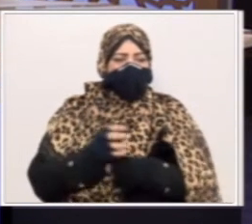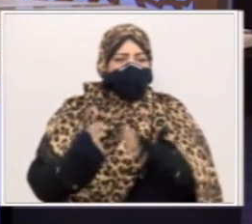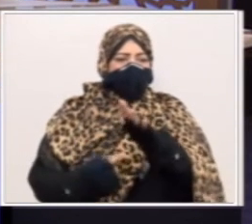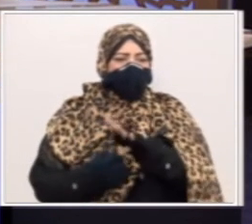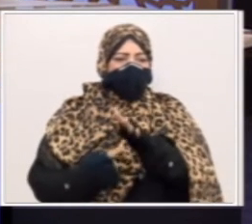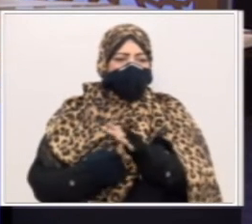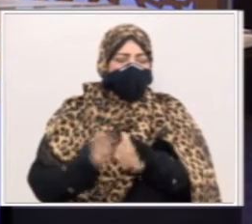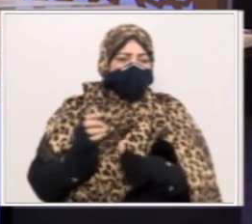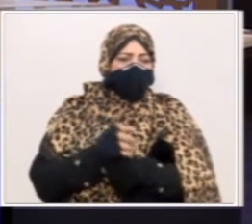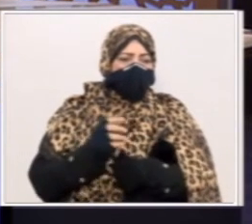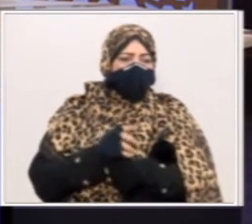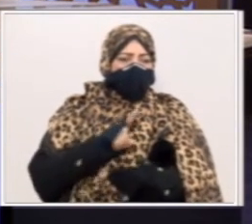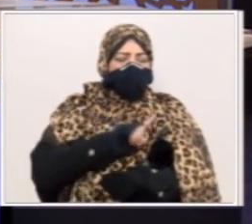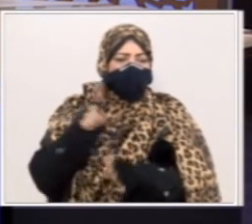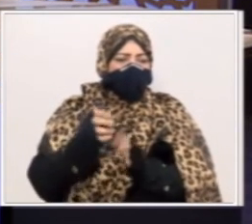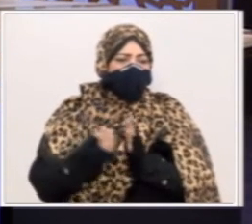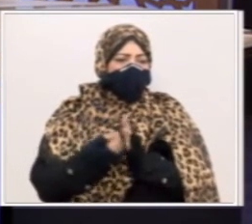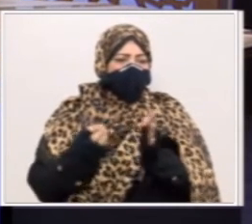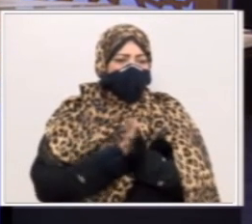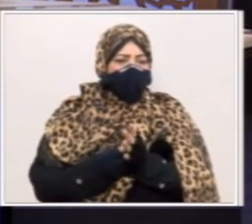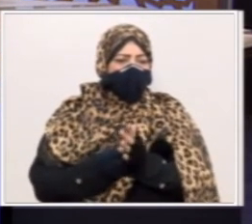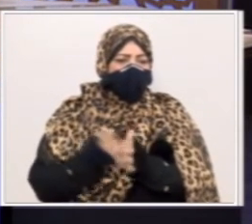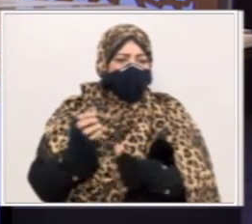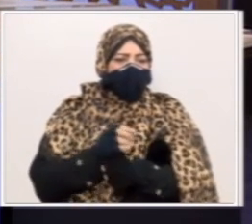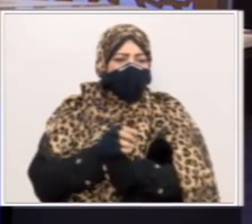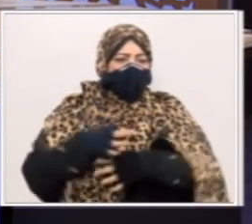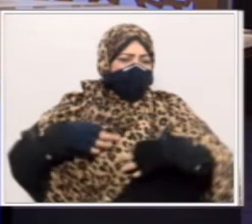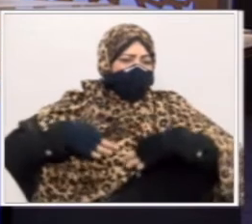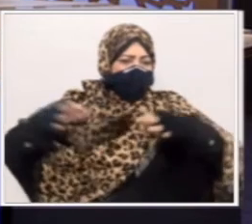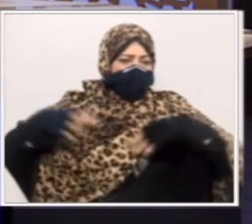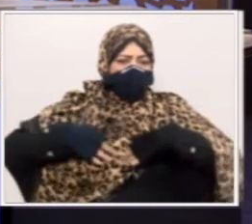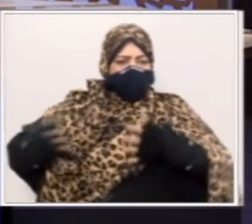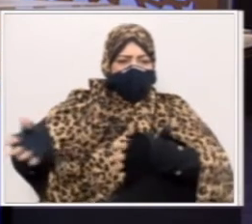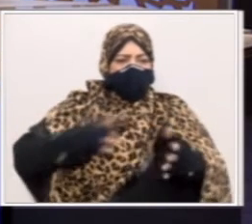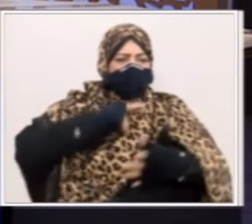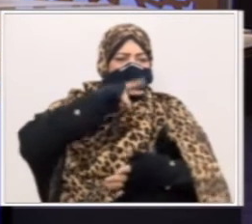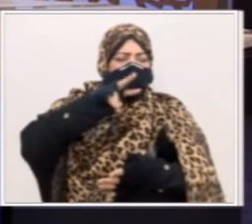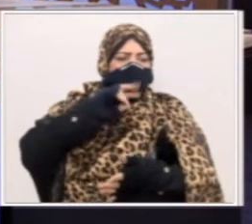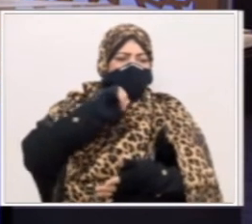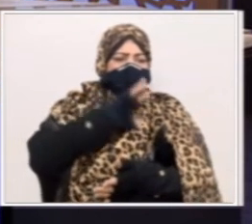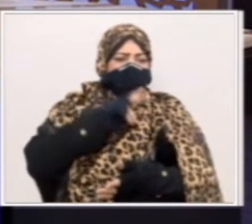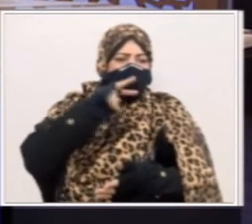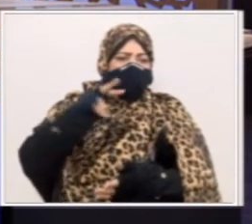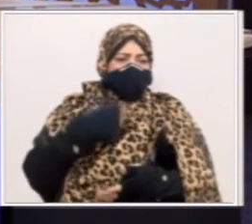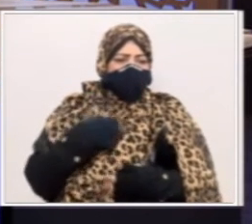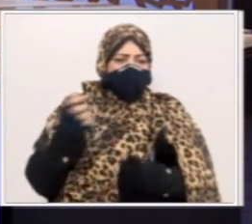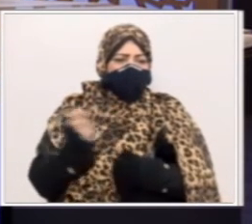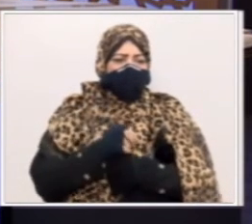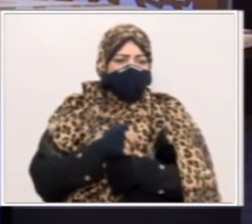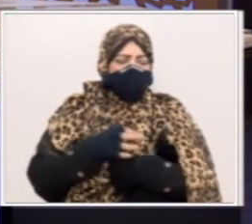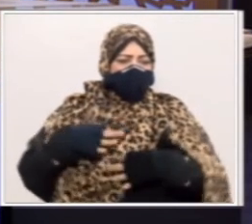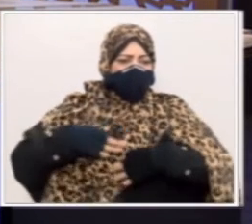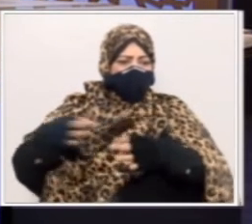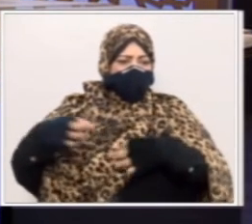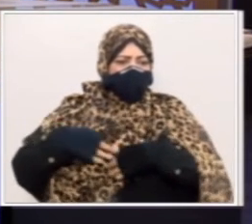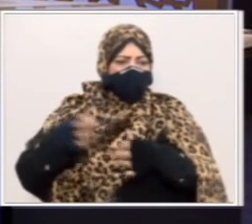دخلنيش فيك، ويبدا يسب ويبدا يقول في كلام مش مزبوط، يقول لك ما دخليش بيك. هو حصل بينكما طلاق اما انك ماشي حرجانه في حوش اهلك